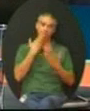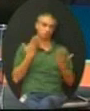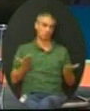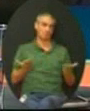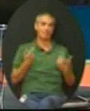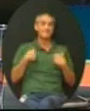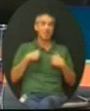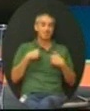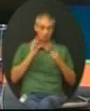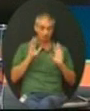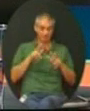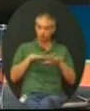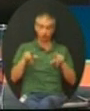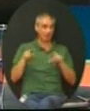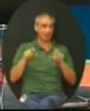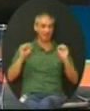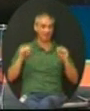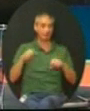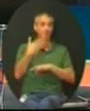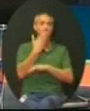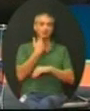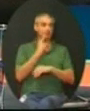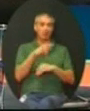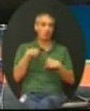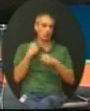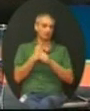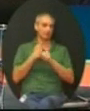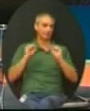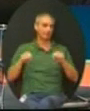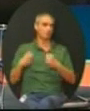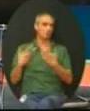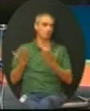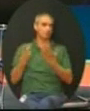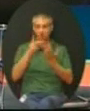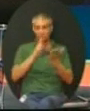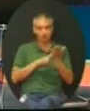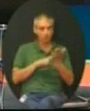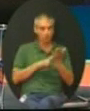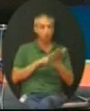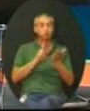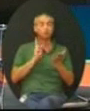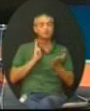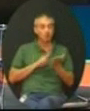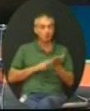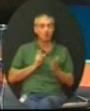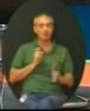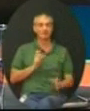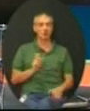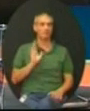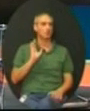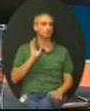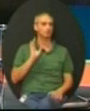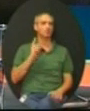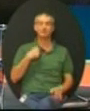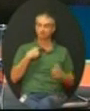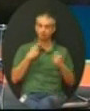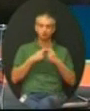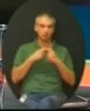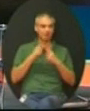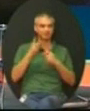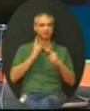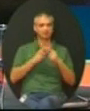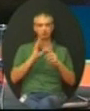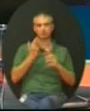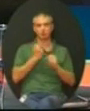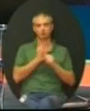ושאנחנו, באמת, למרות שהשטח הוא בריבונות מדינת ישראל, לא מפעילים שם ריבונות, ואתה צודק, זכויות וחובות, ולעניין הזה אני שותף, וזה בדיוק